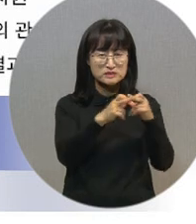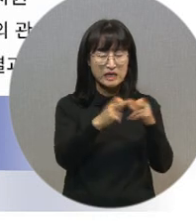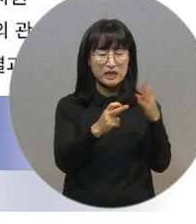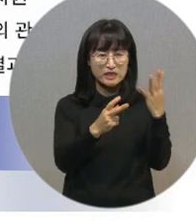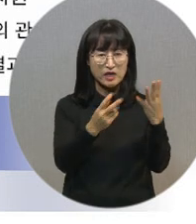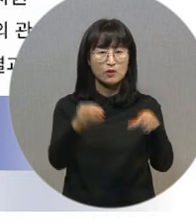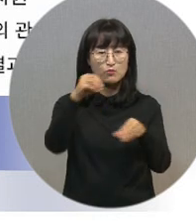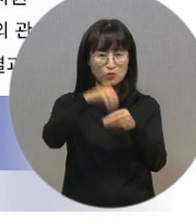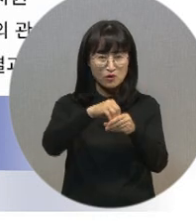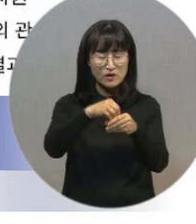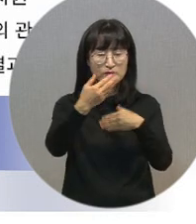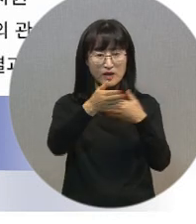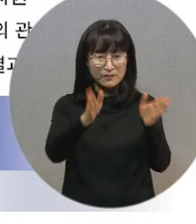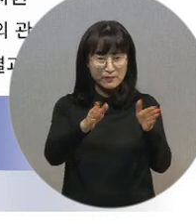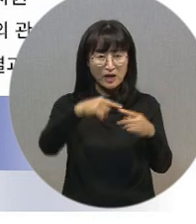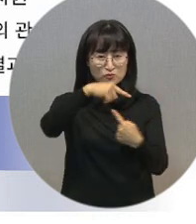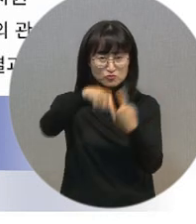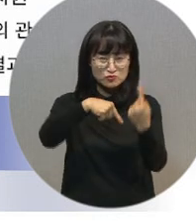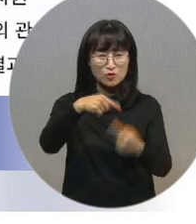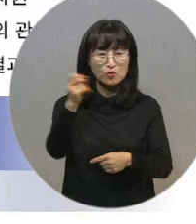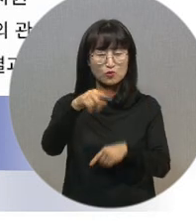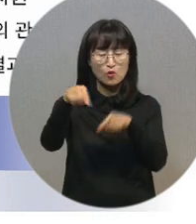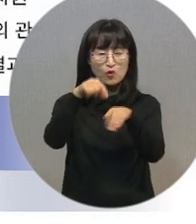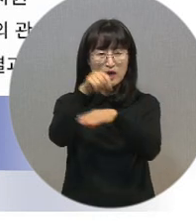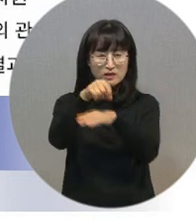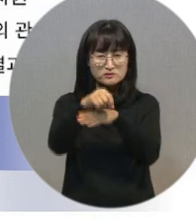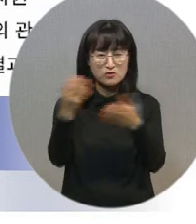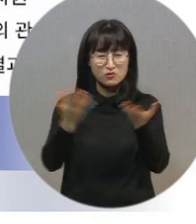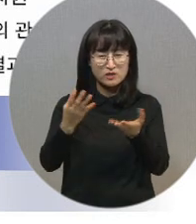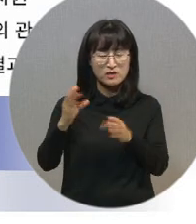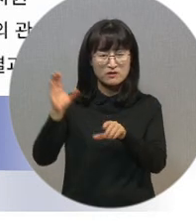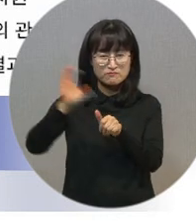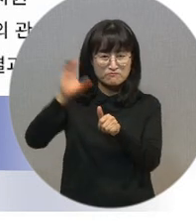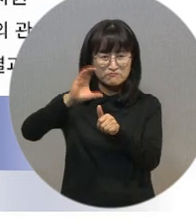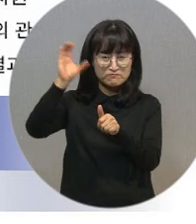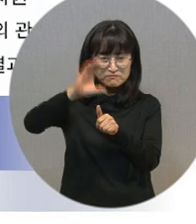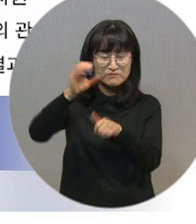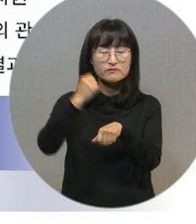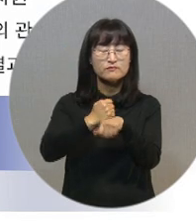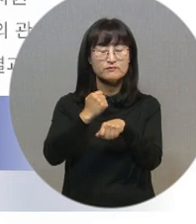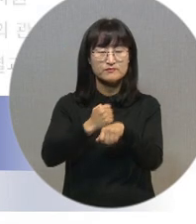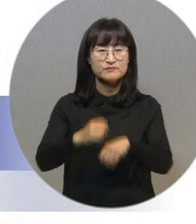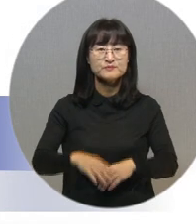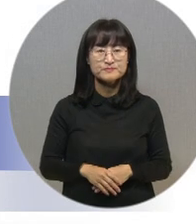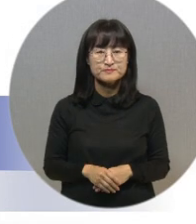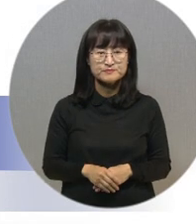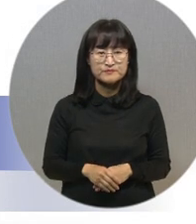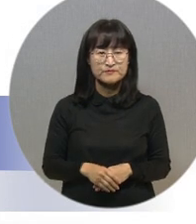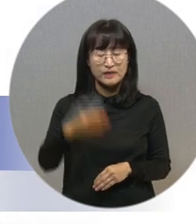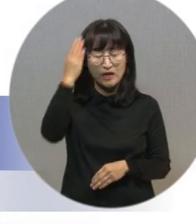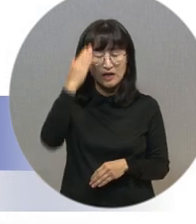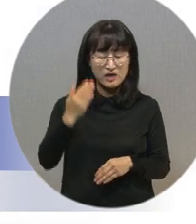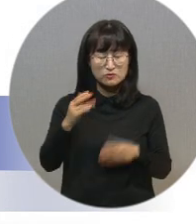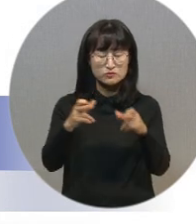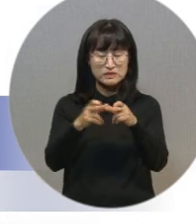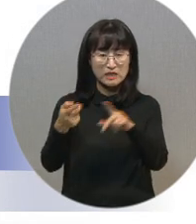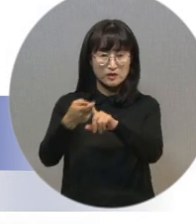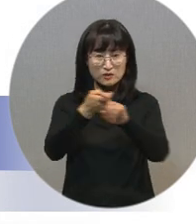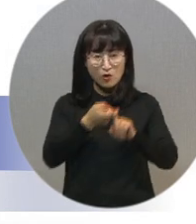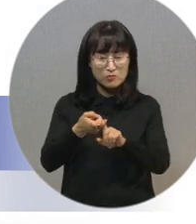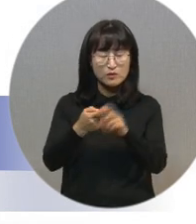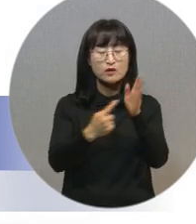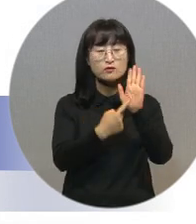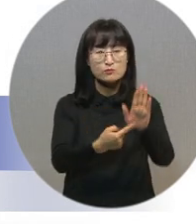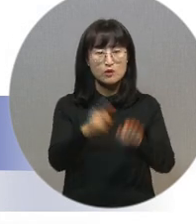포함해 학급 운영과 수시로 이루어지는 행정 업무까지 도맡아 했다고 합니다 한국장총 이번 성명을